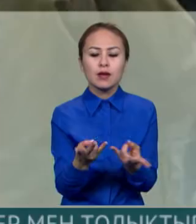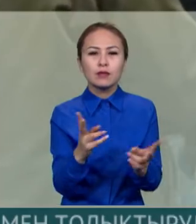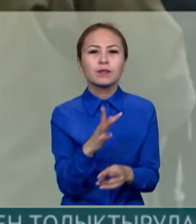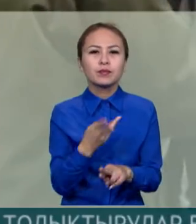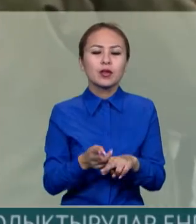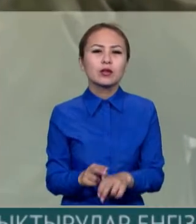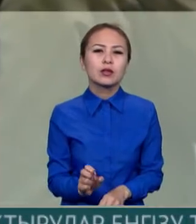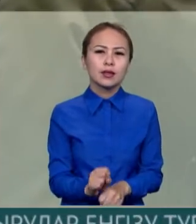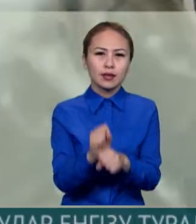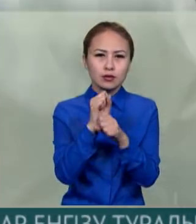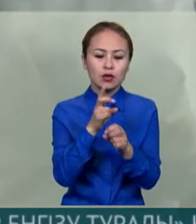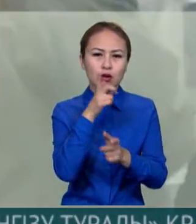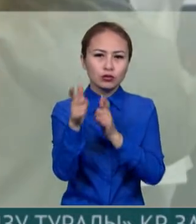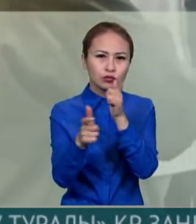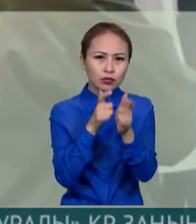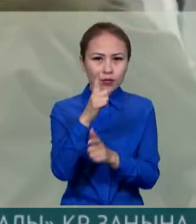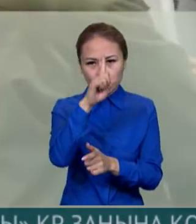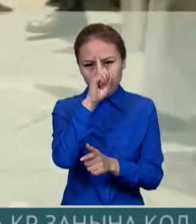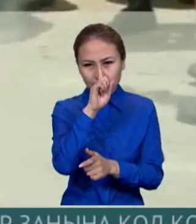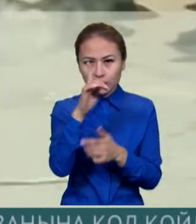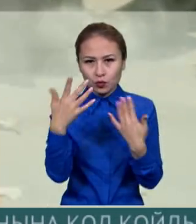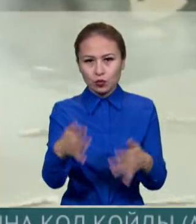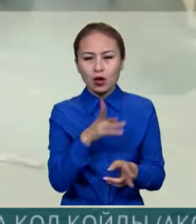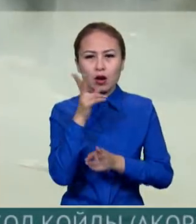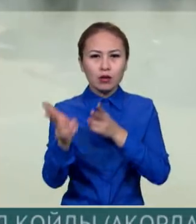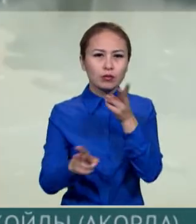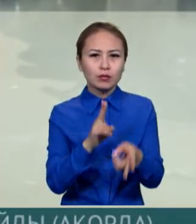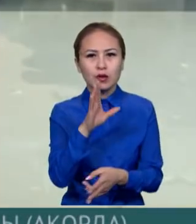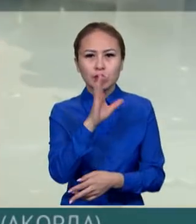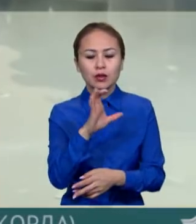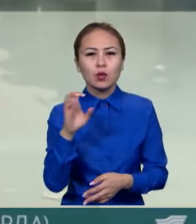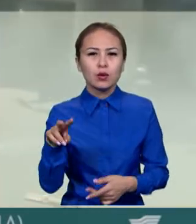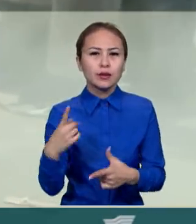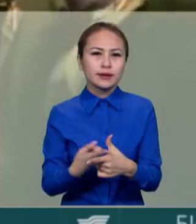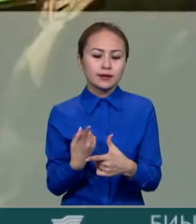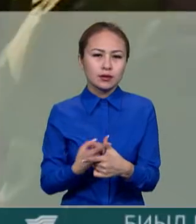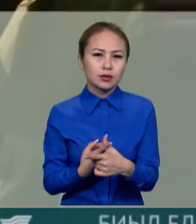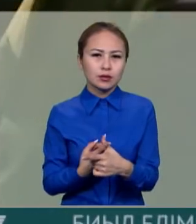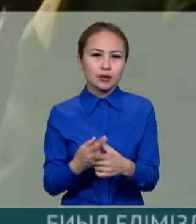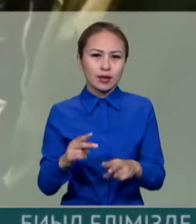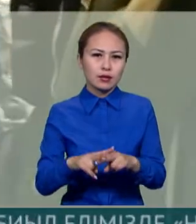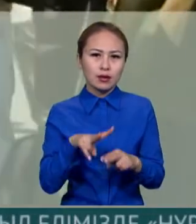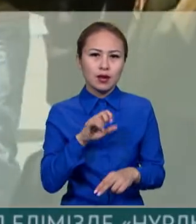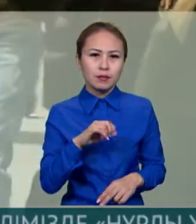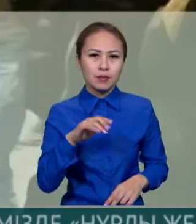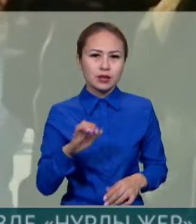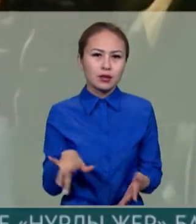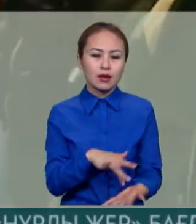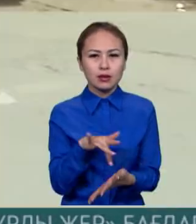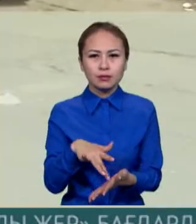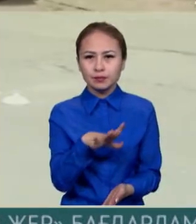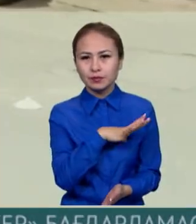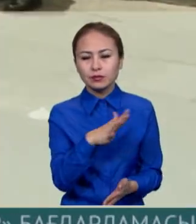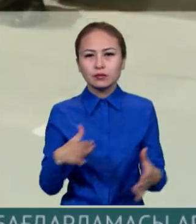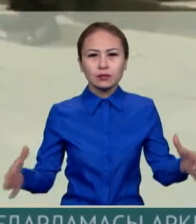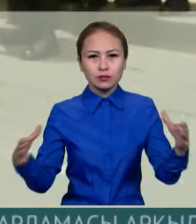наразылыққа шығып, шулағанына бір айдан асып кетті. Ереуілдер Санта Крус де ла Сьерра және ел астанасы Ла-Пас қаласында өткен.